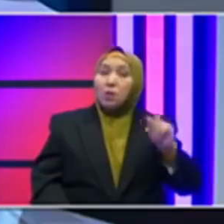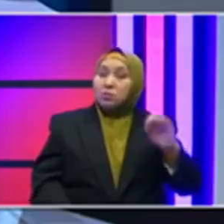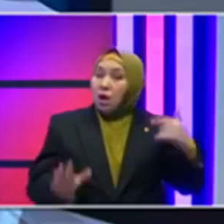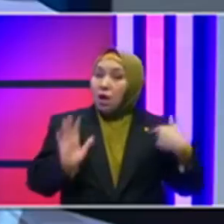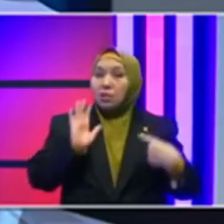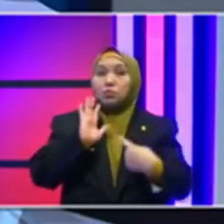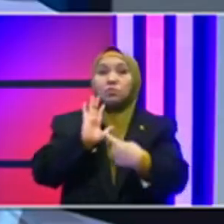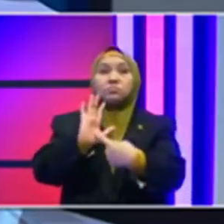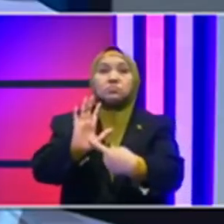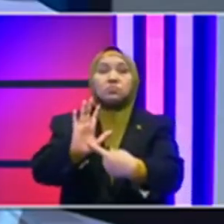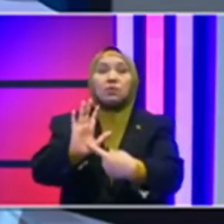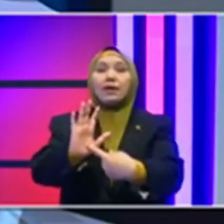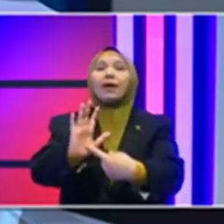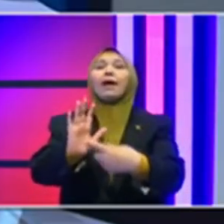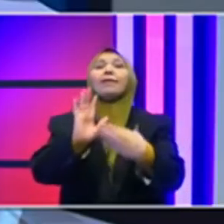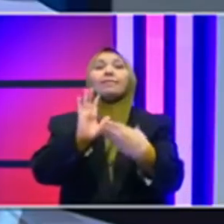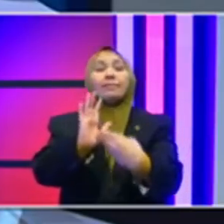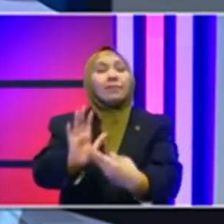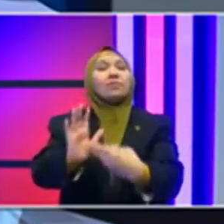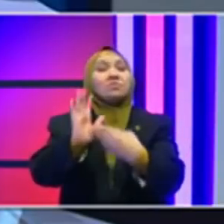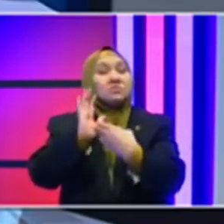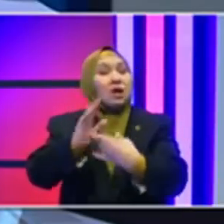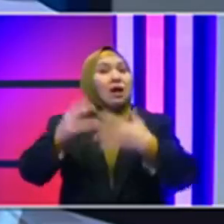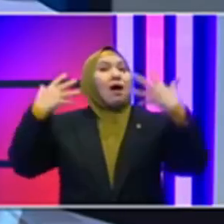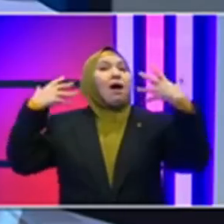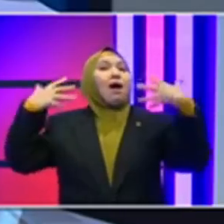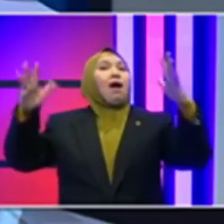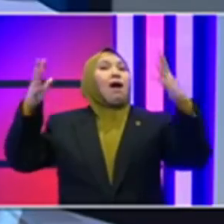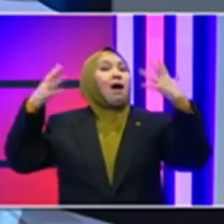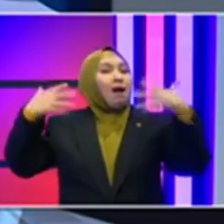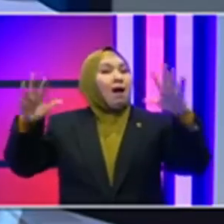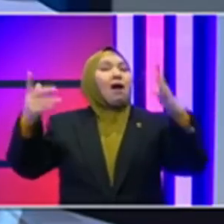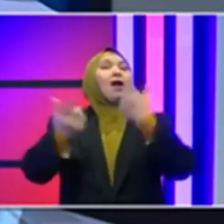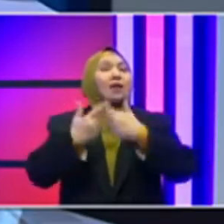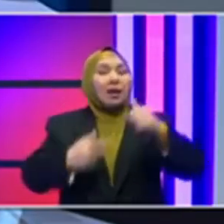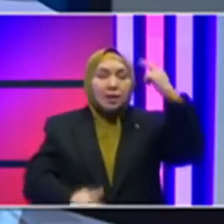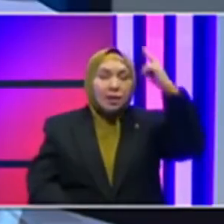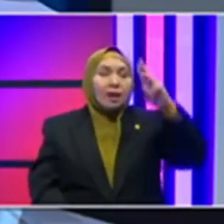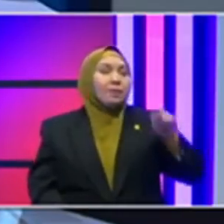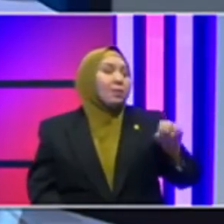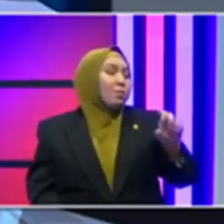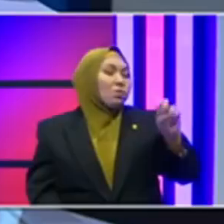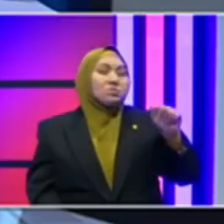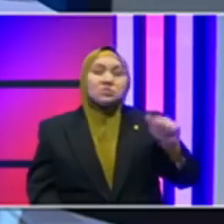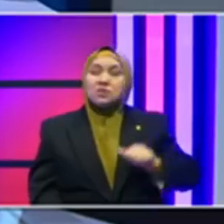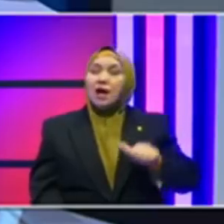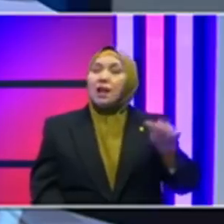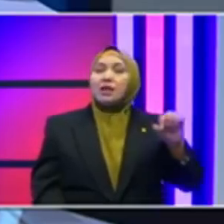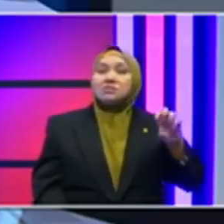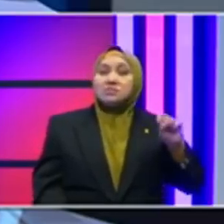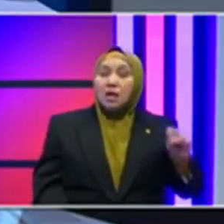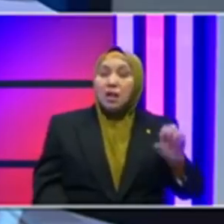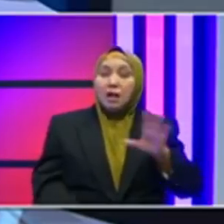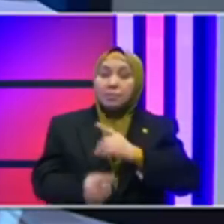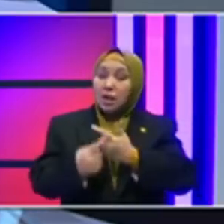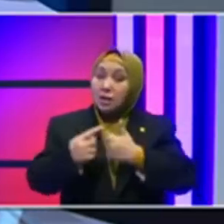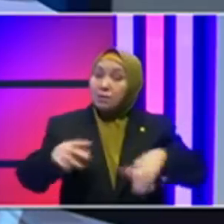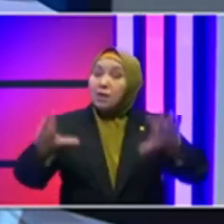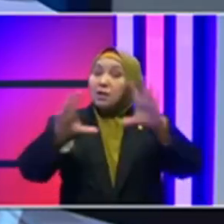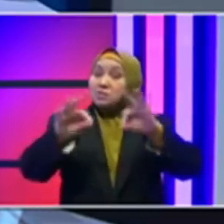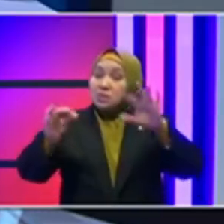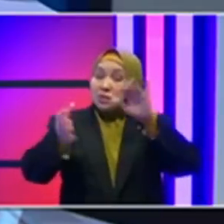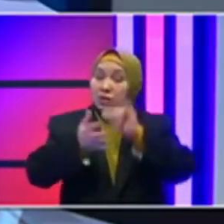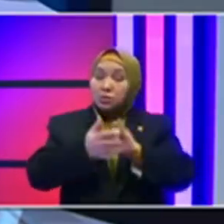tunjukan mukjizat yang hebat daripada Nabi Musa Alaihissalam baik daripada peristiwa itu